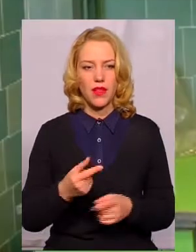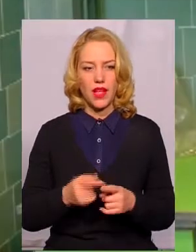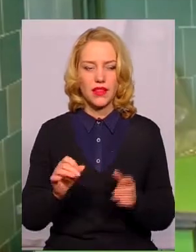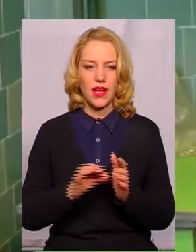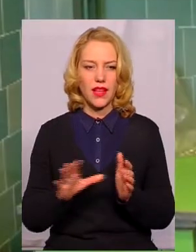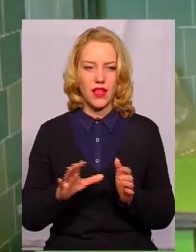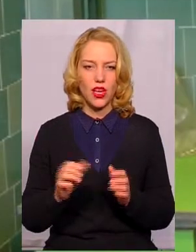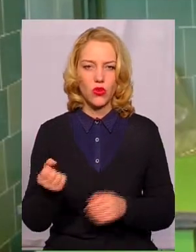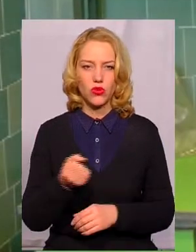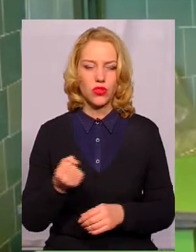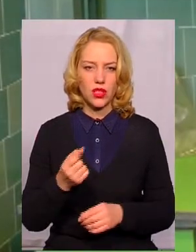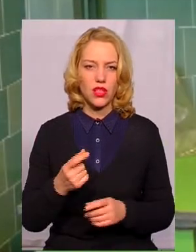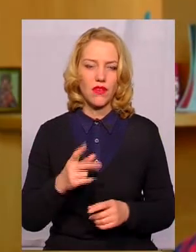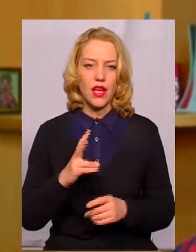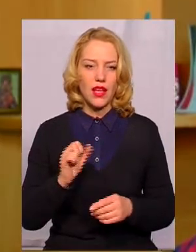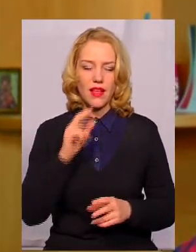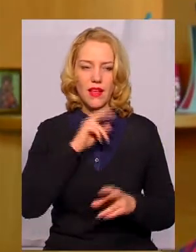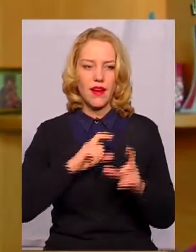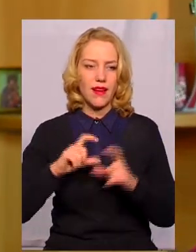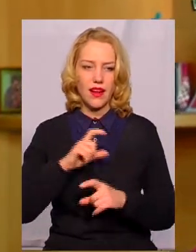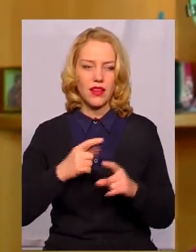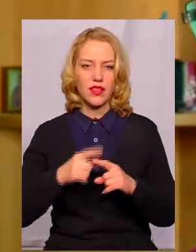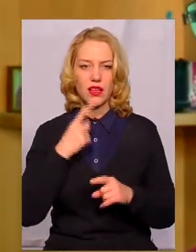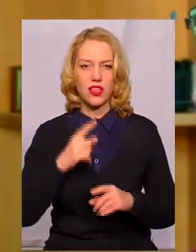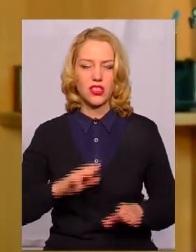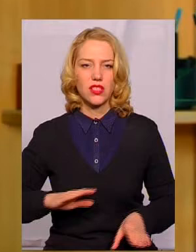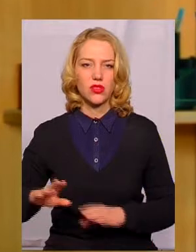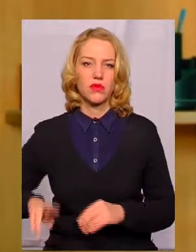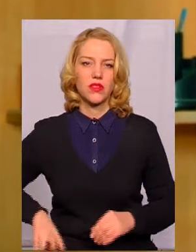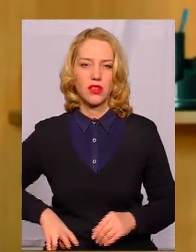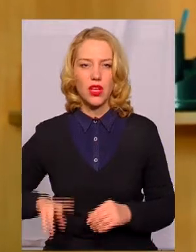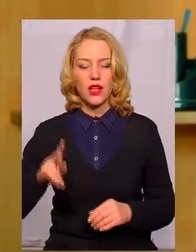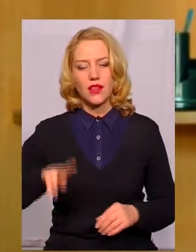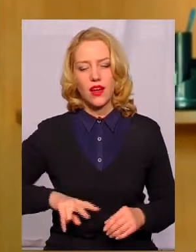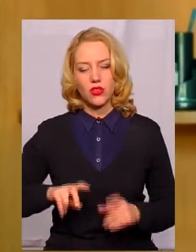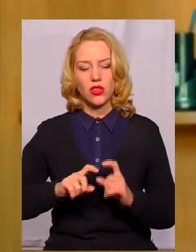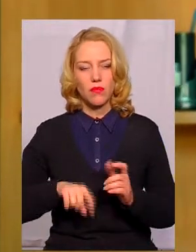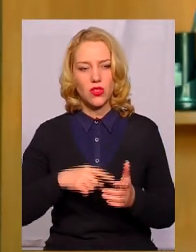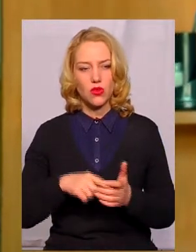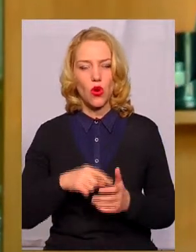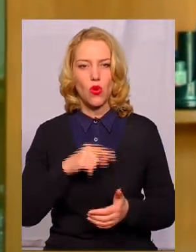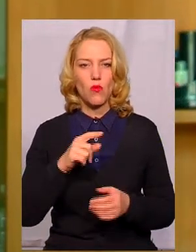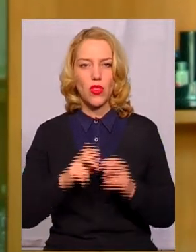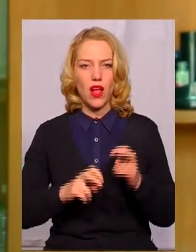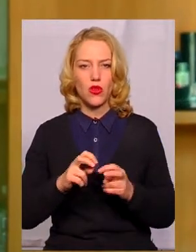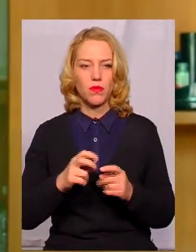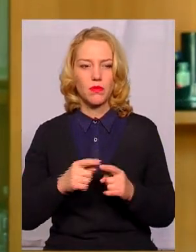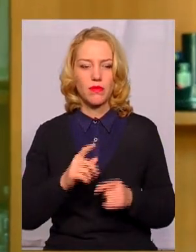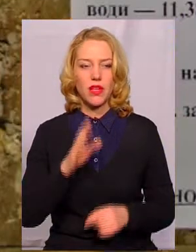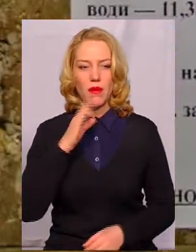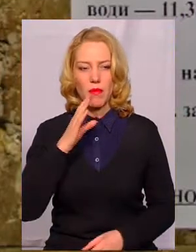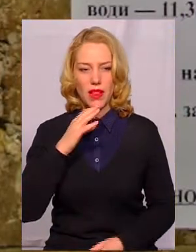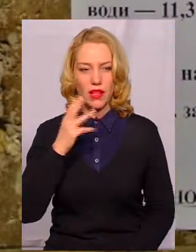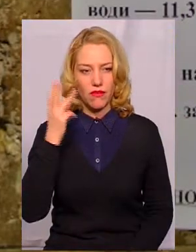очищення води, які суттєво подорожчали, каже заступник директора міського комунального підприємства «Хмельницькводоканал» Олексій